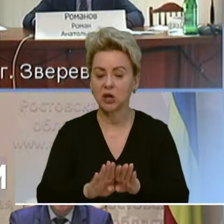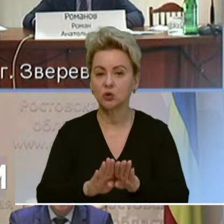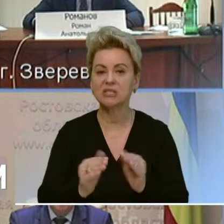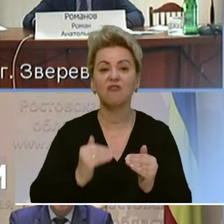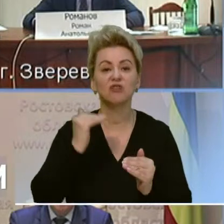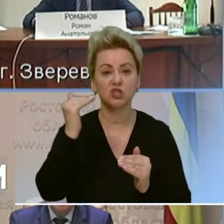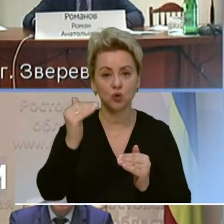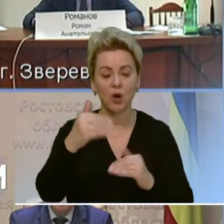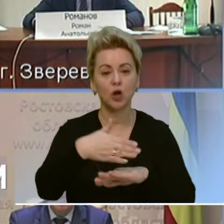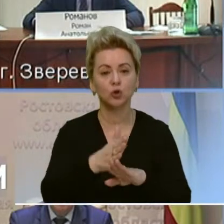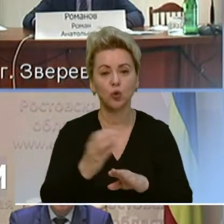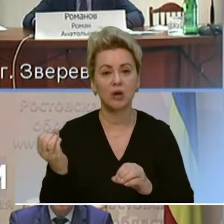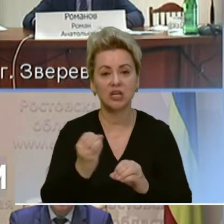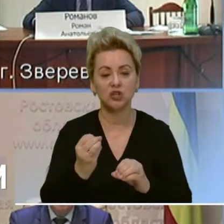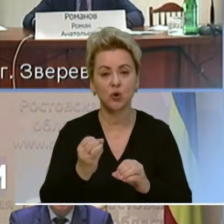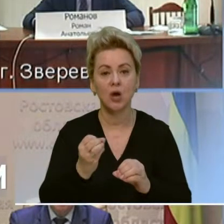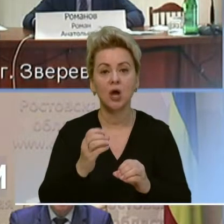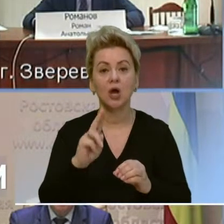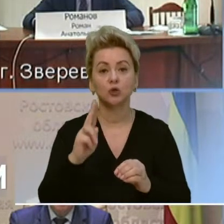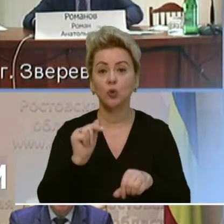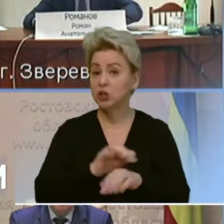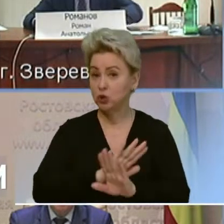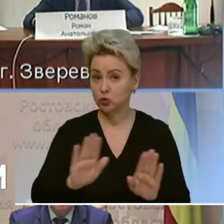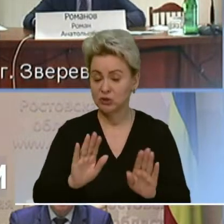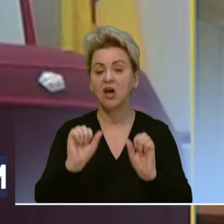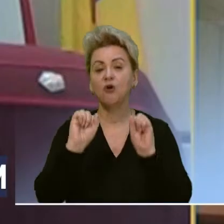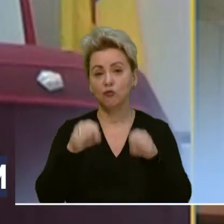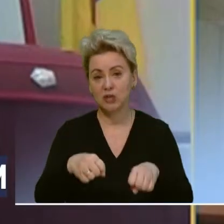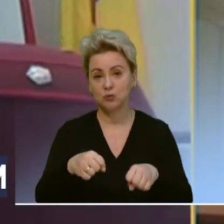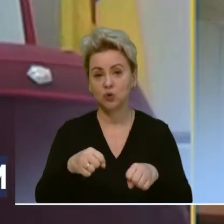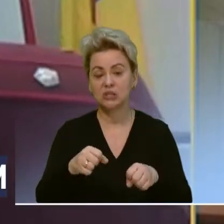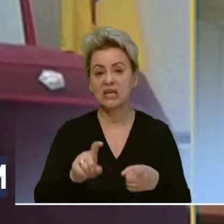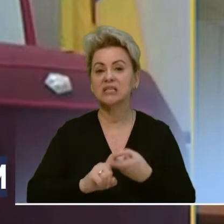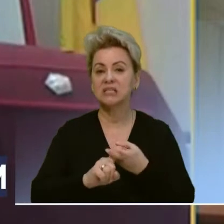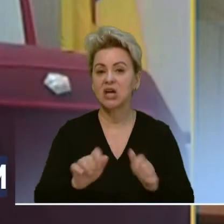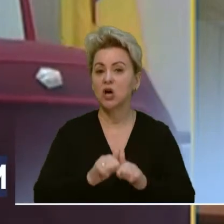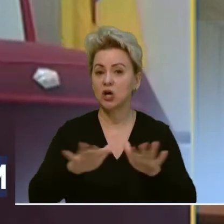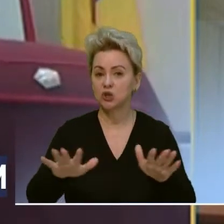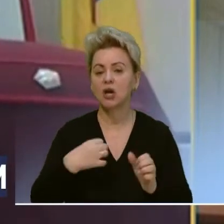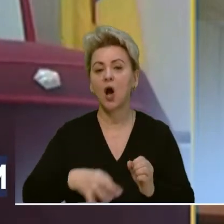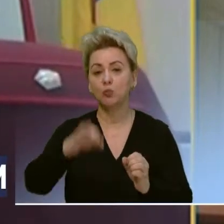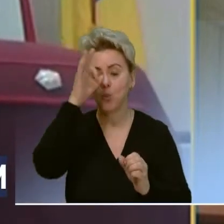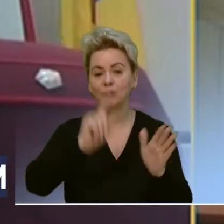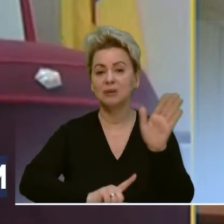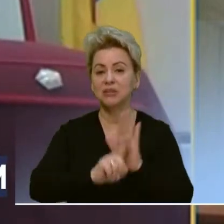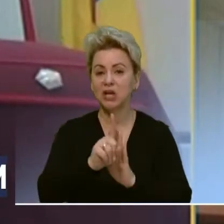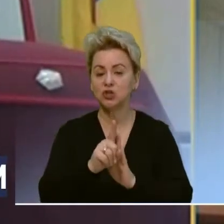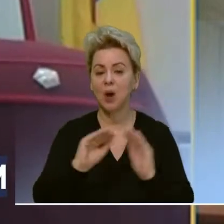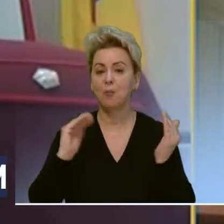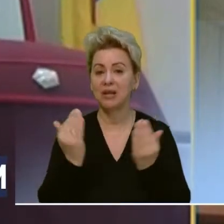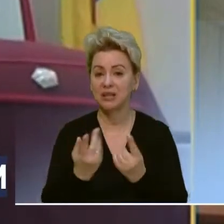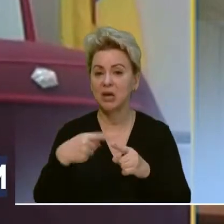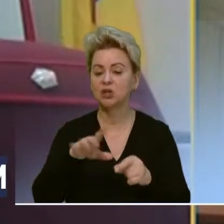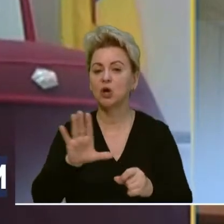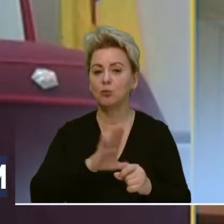достаточно высокая доля еще бессимптомников и возможные заносы. Как мы помним, в начале пандемии это